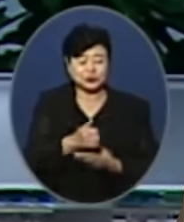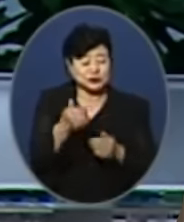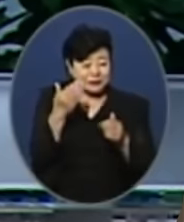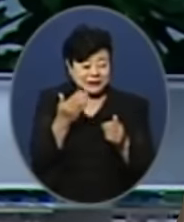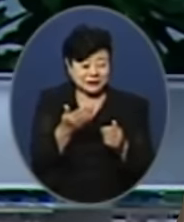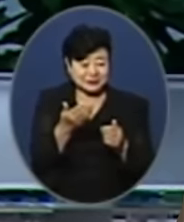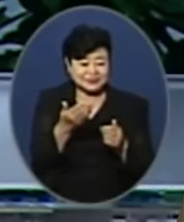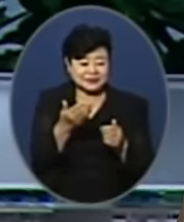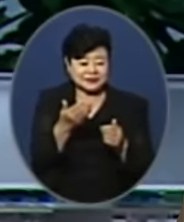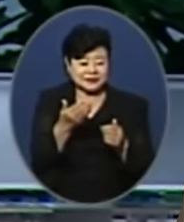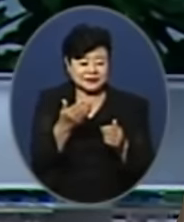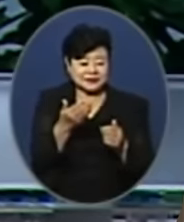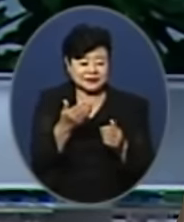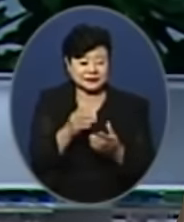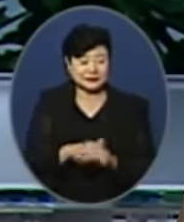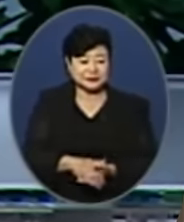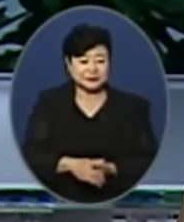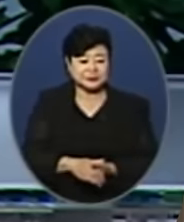주님께서